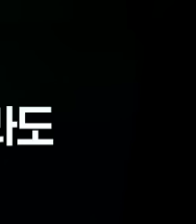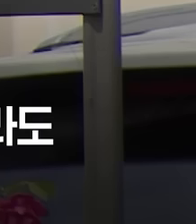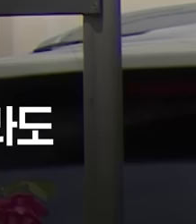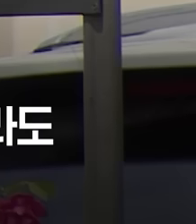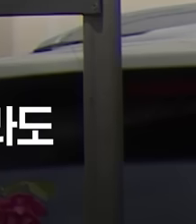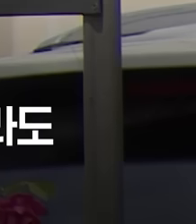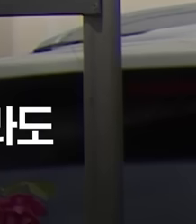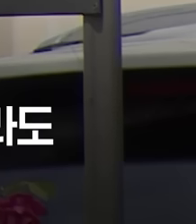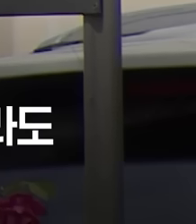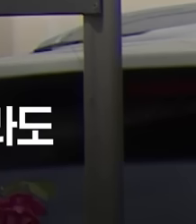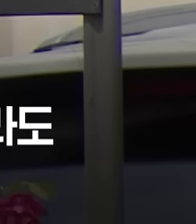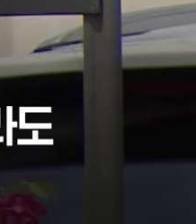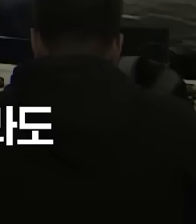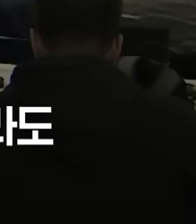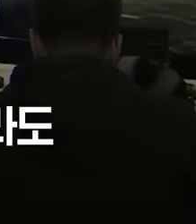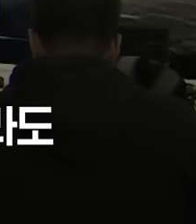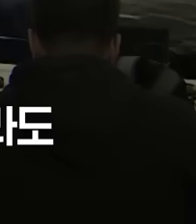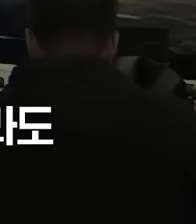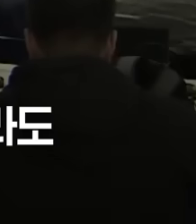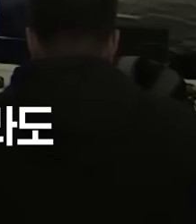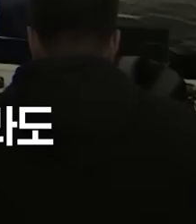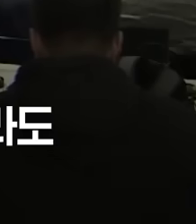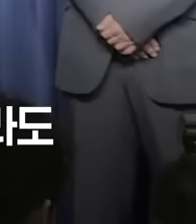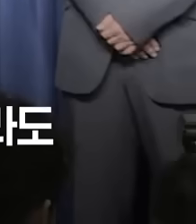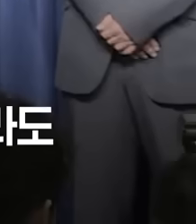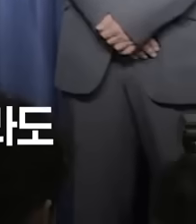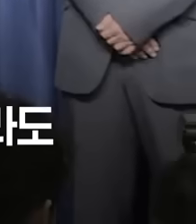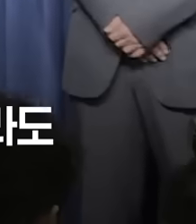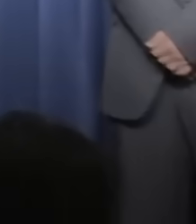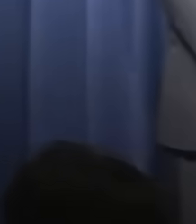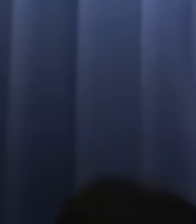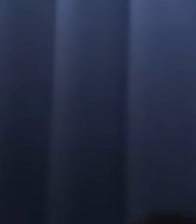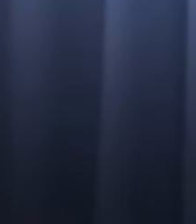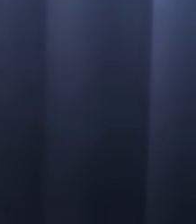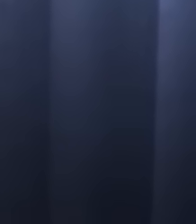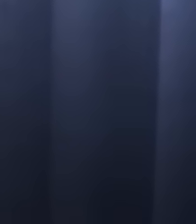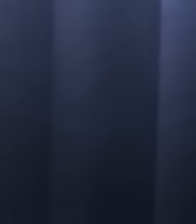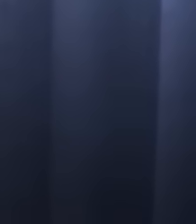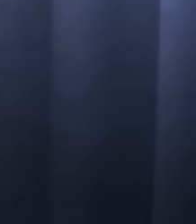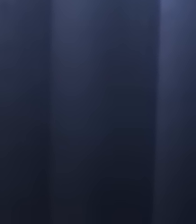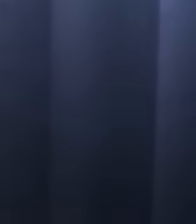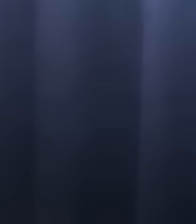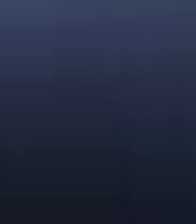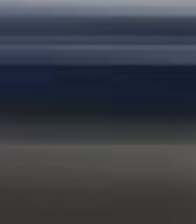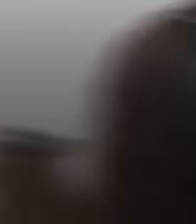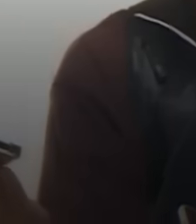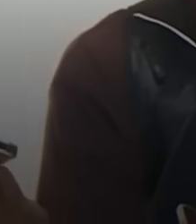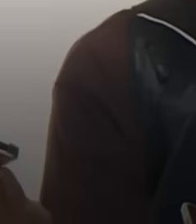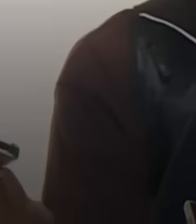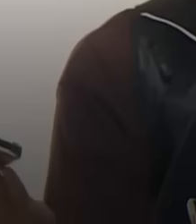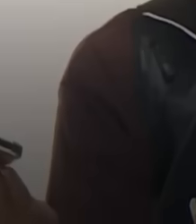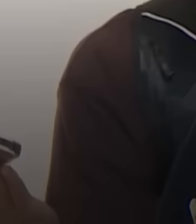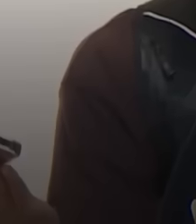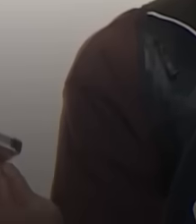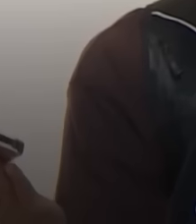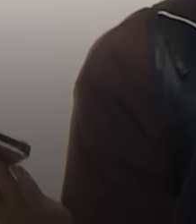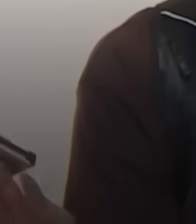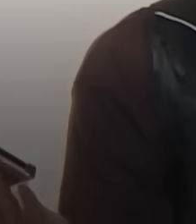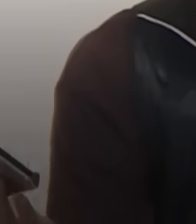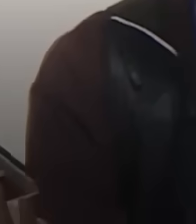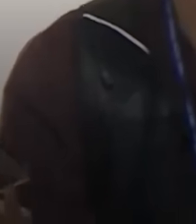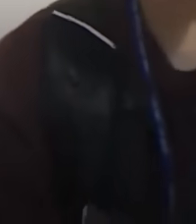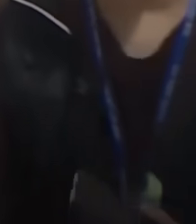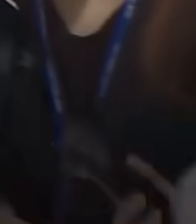실제 문체부가 감독 선임 과정 속 문제점을 발견한다 하더라도 개선을 권고할 수 있을 뿐 부임 철회를 강제할